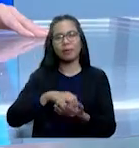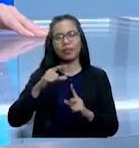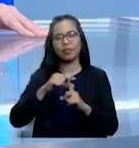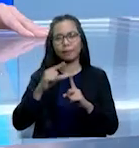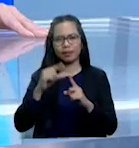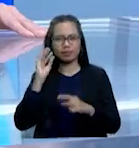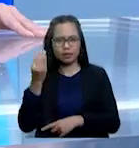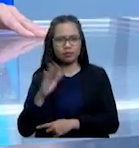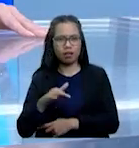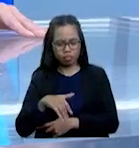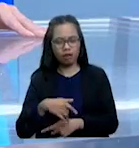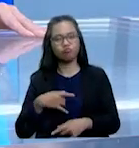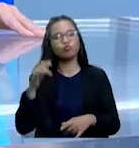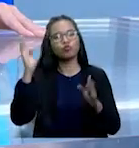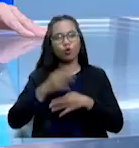yang menggelar sholat id.